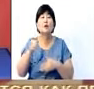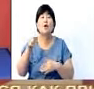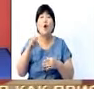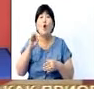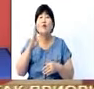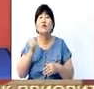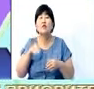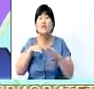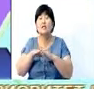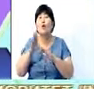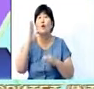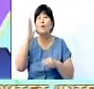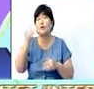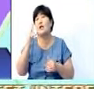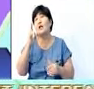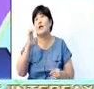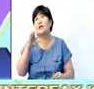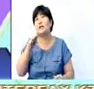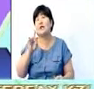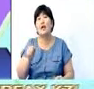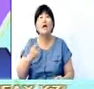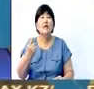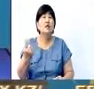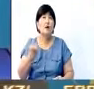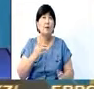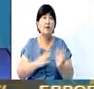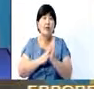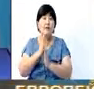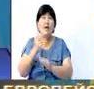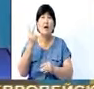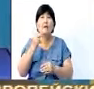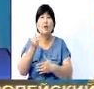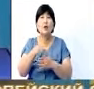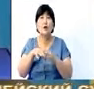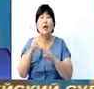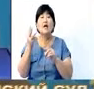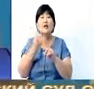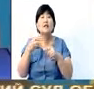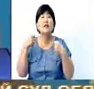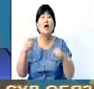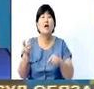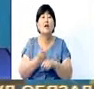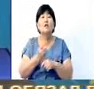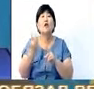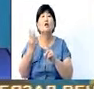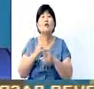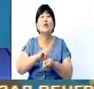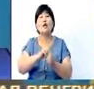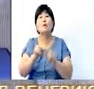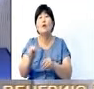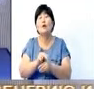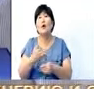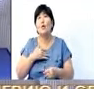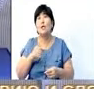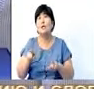В будущем – создание кластера. Первое – это выращивание, второе – это хранение, третье – реализация и переработка. То есть у нас план